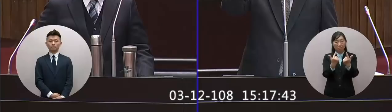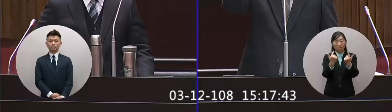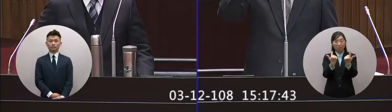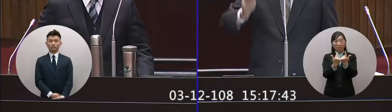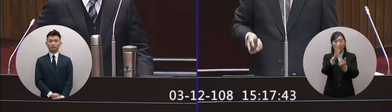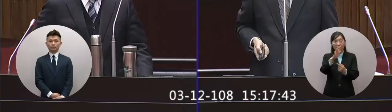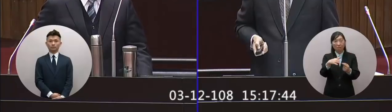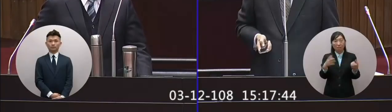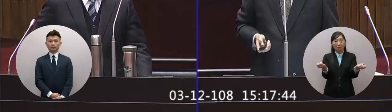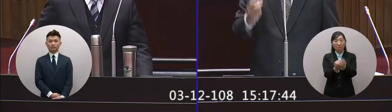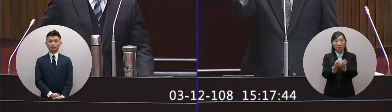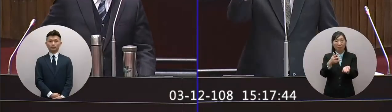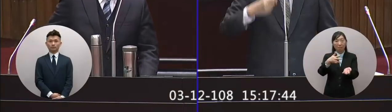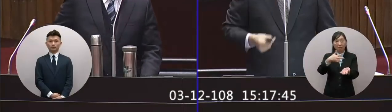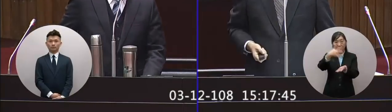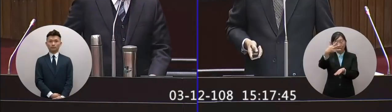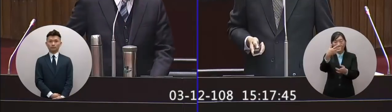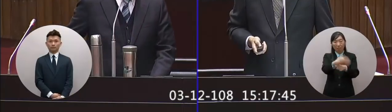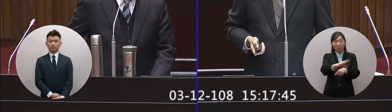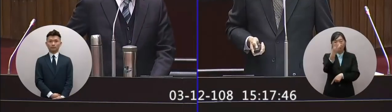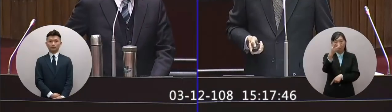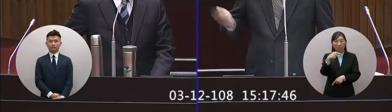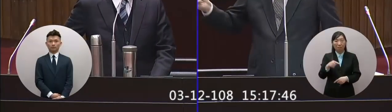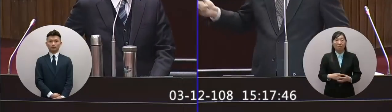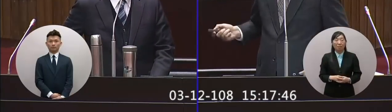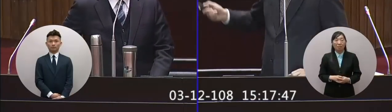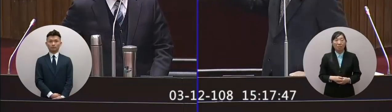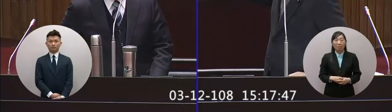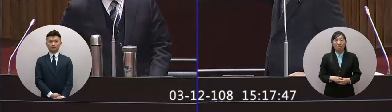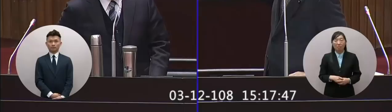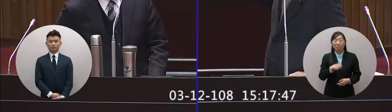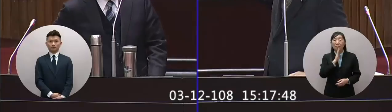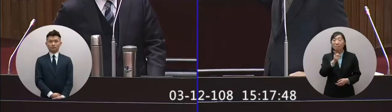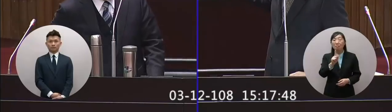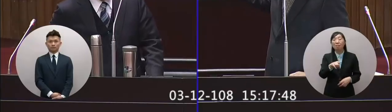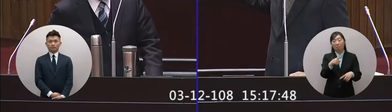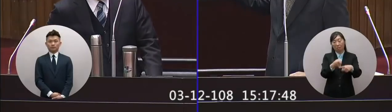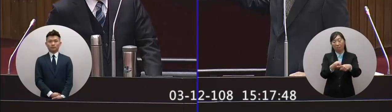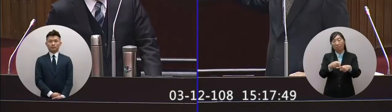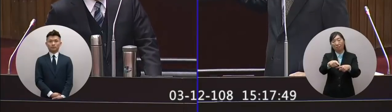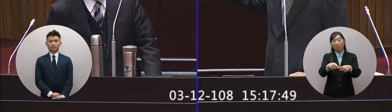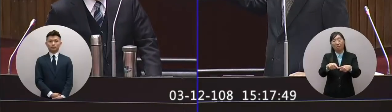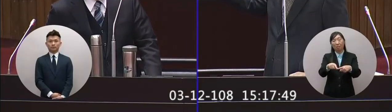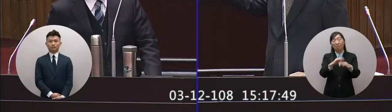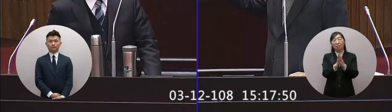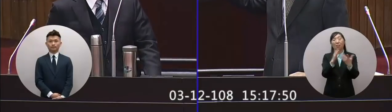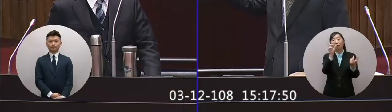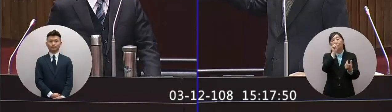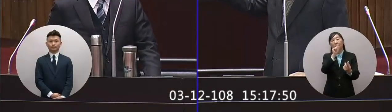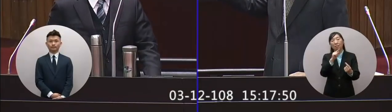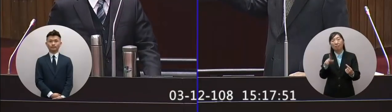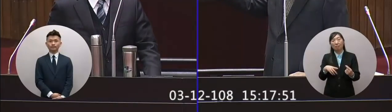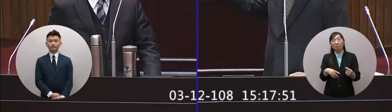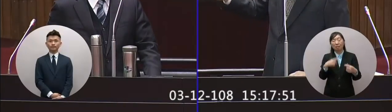发生了8件的事件，死了3个人。啊，都是什么？都是这个问题，都是在这种问题上